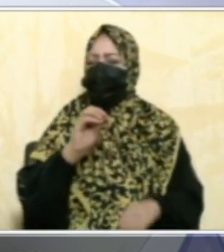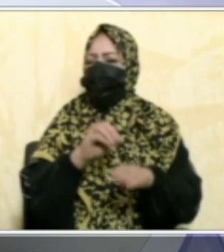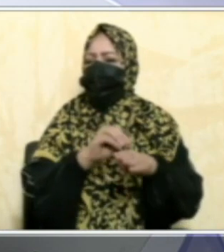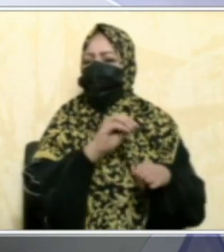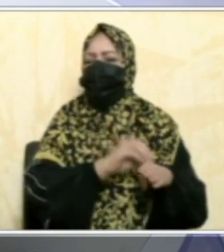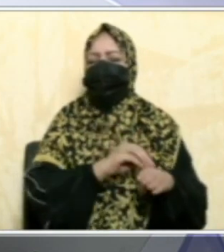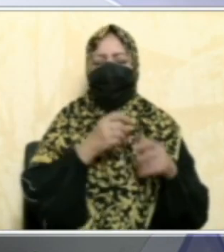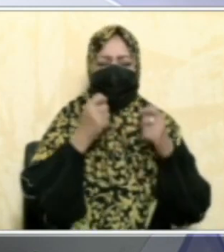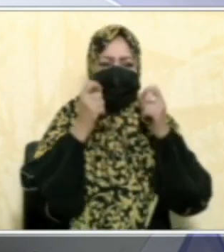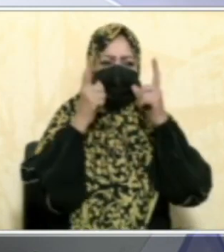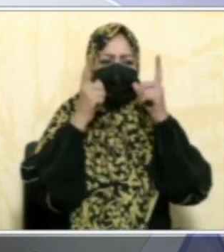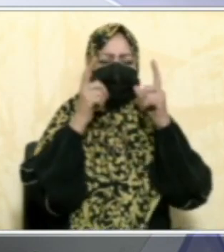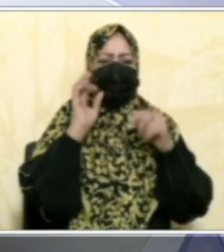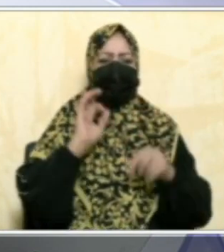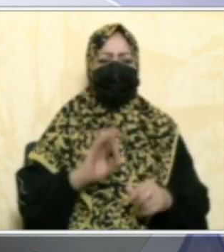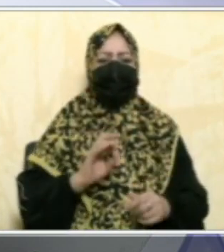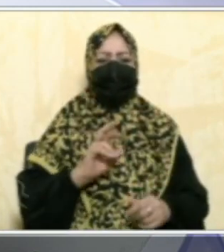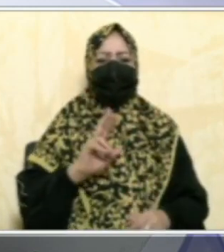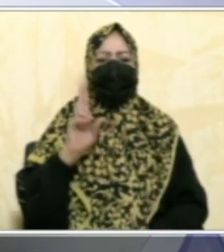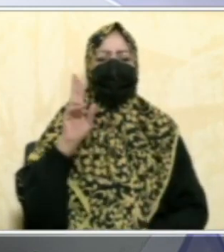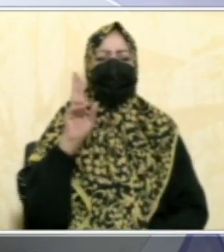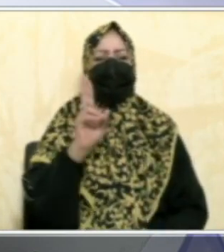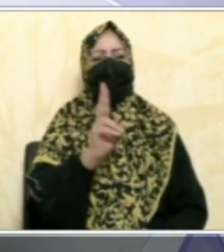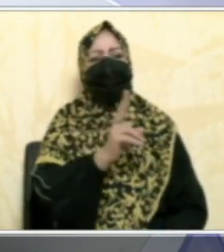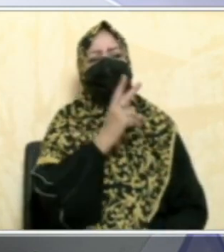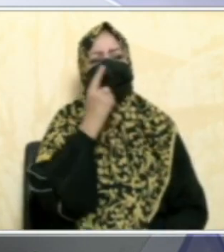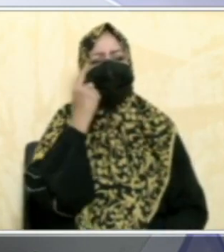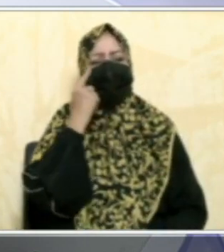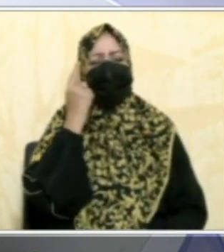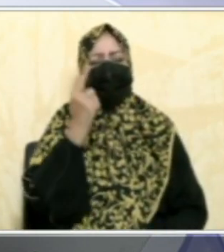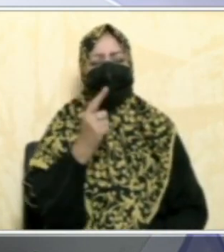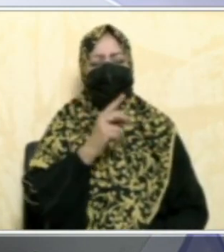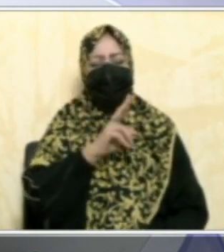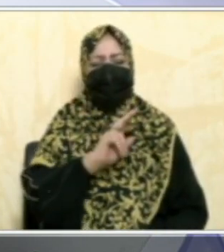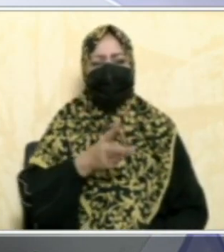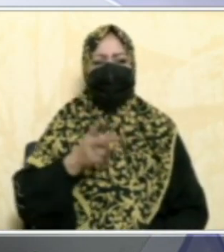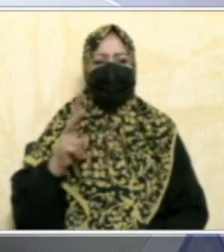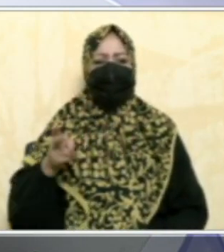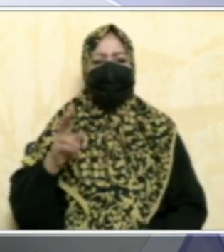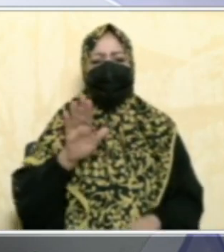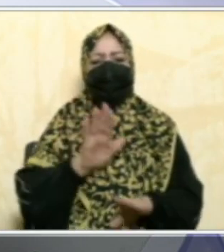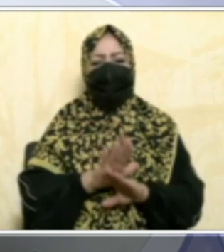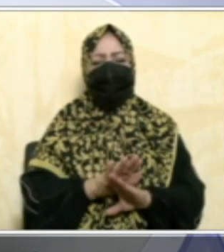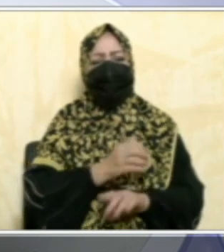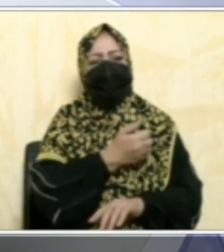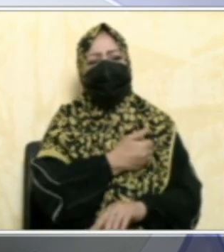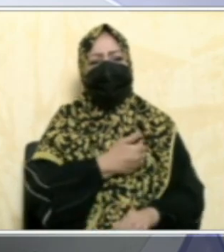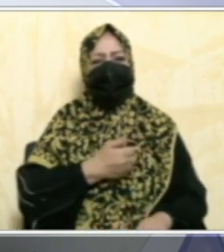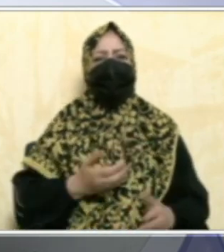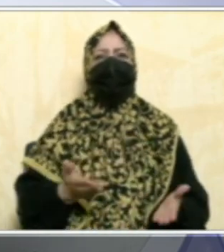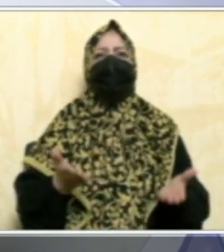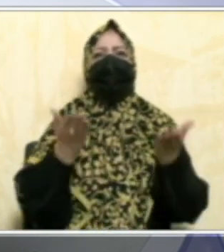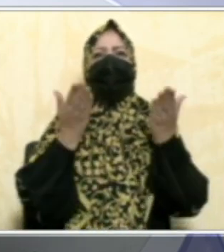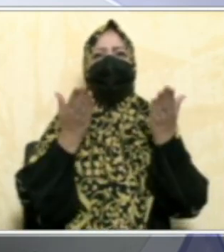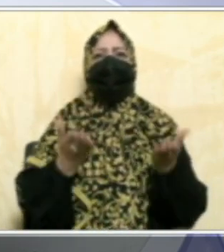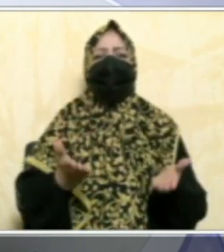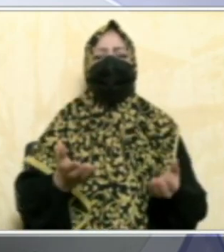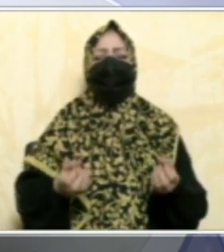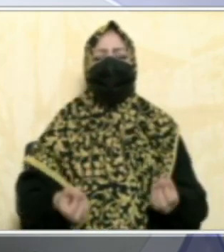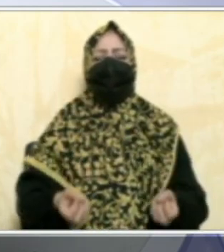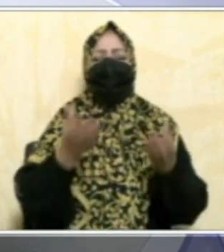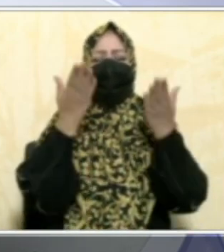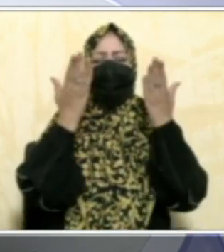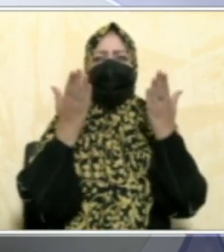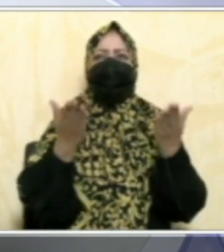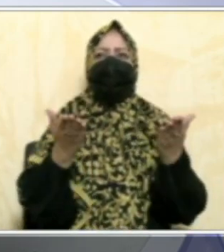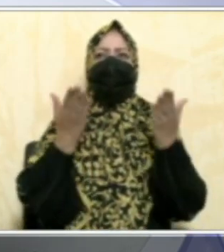القضايا، وأن يدعمهم وأن ينصرهم وأن يدعو لهم. لا تحرموا إخوانكم من الدعاء لهم،